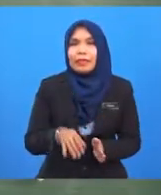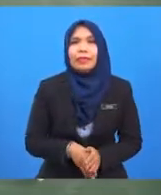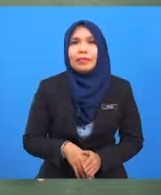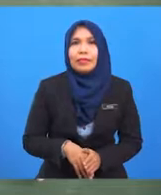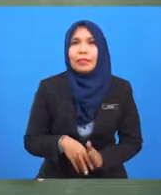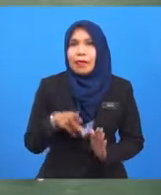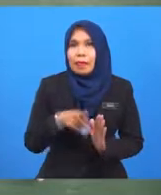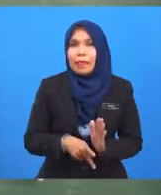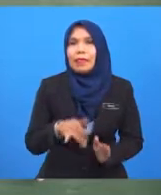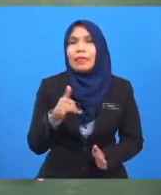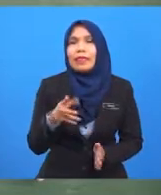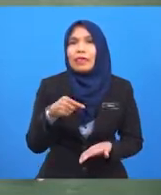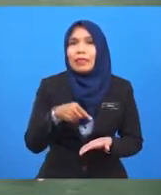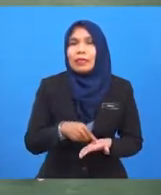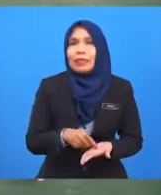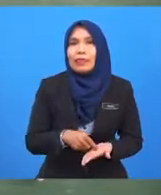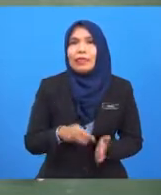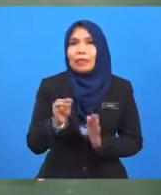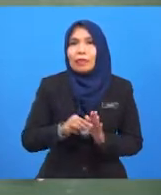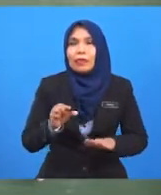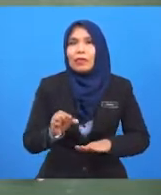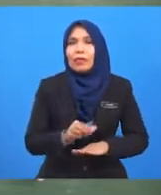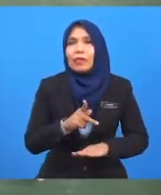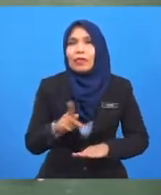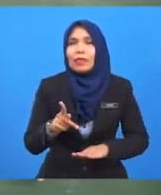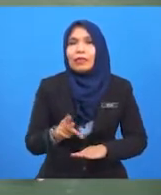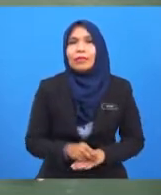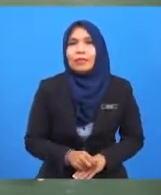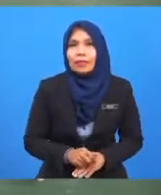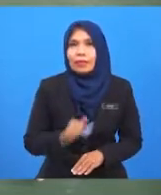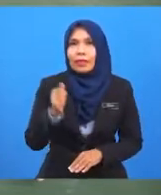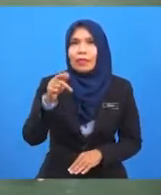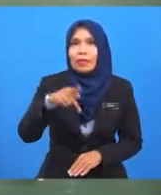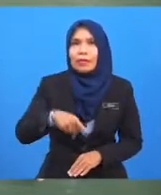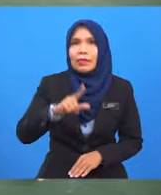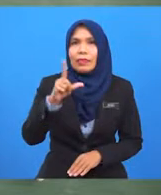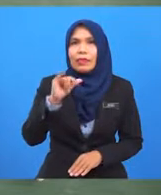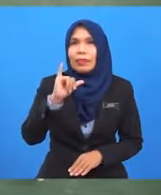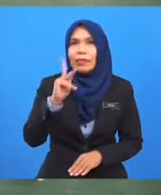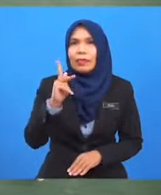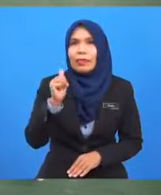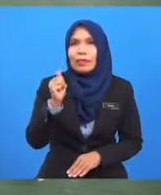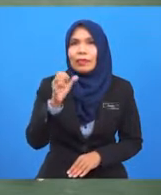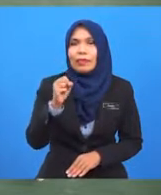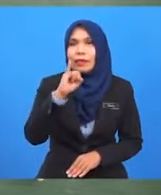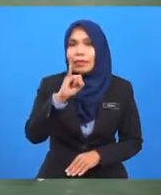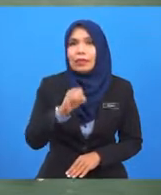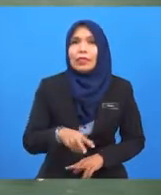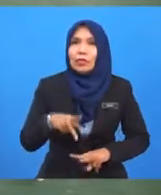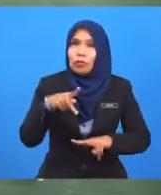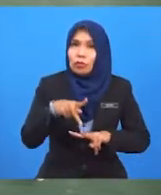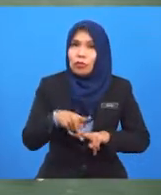menggunakan aplikasi tuas. Kita dapat mengangkat dan menggerakkan